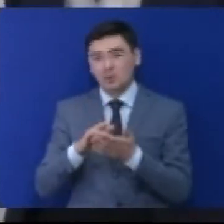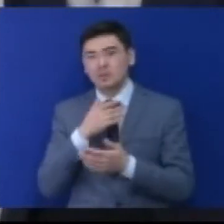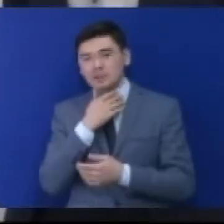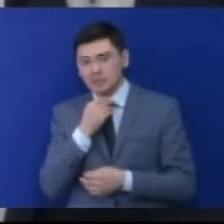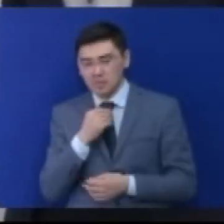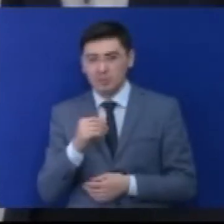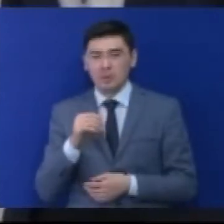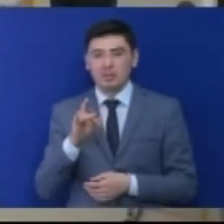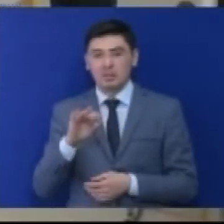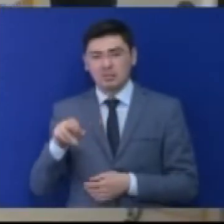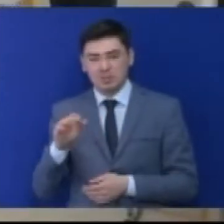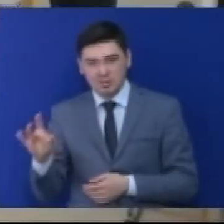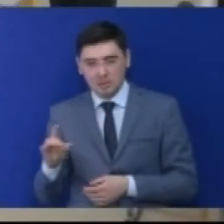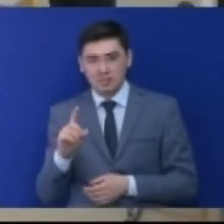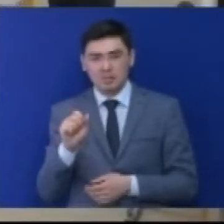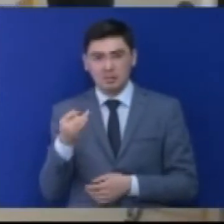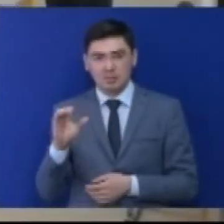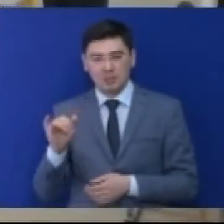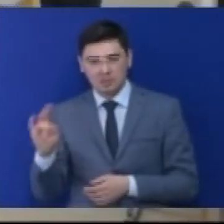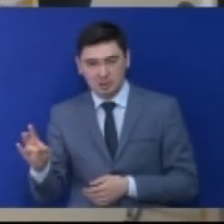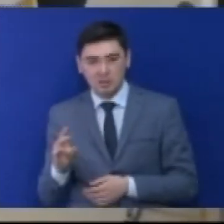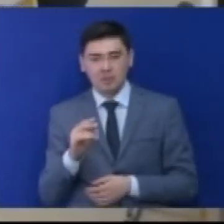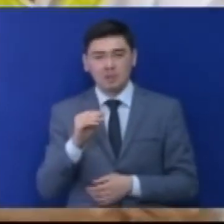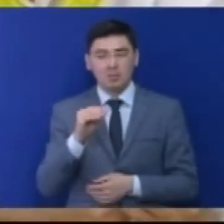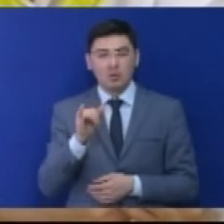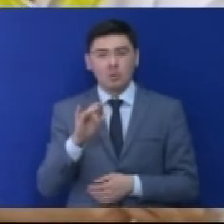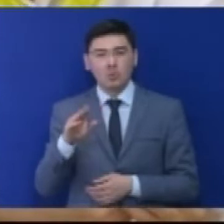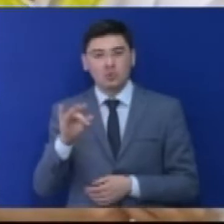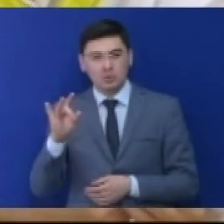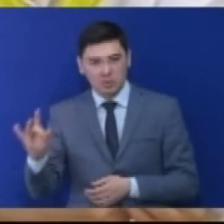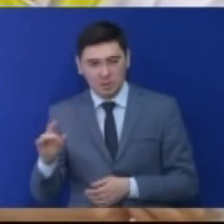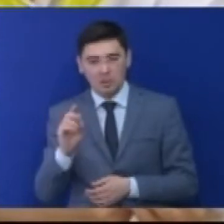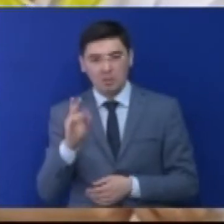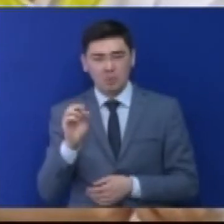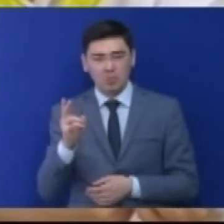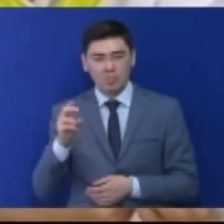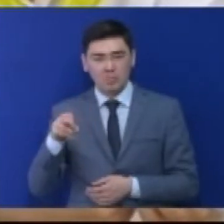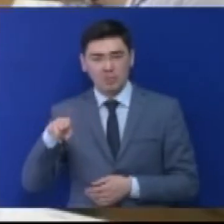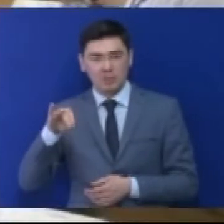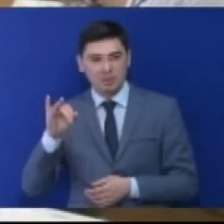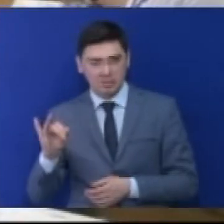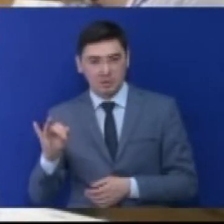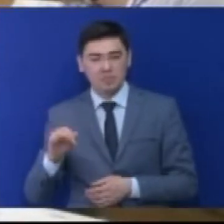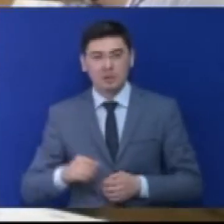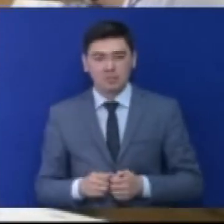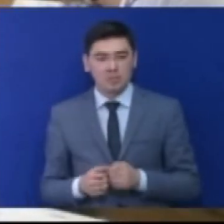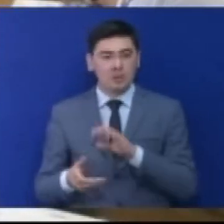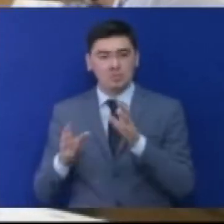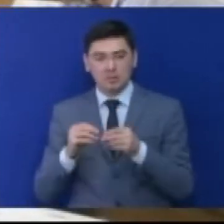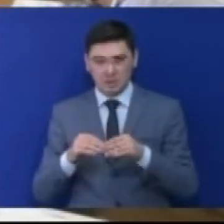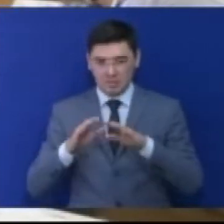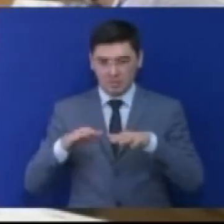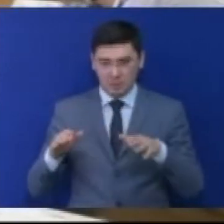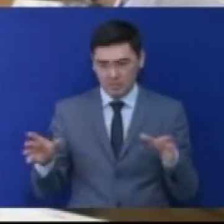Ридера, Зайсана, а также представители как Пехтинского и Уржарского районов. Для обучения участников семинара современным методом работы с